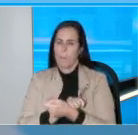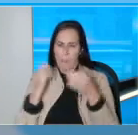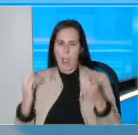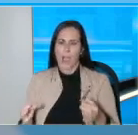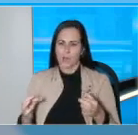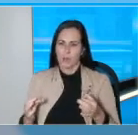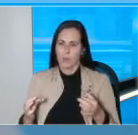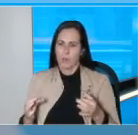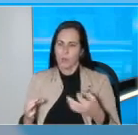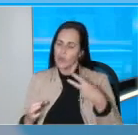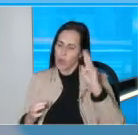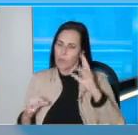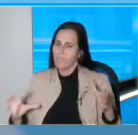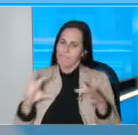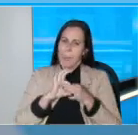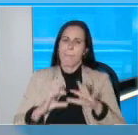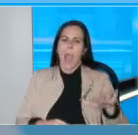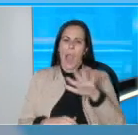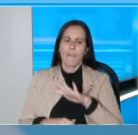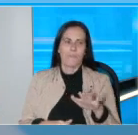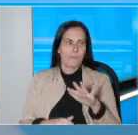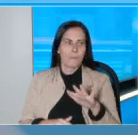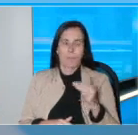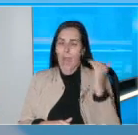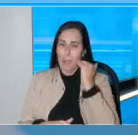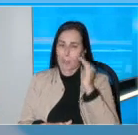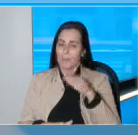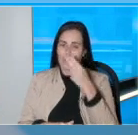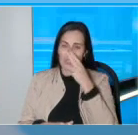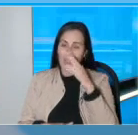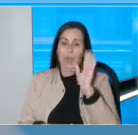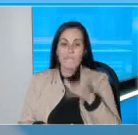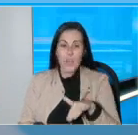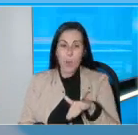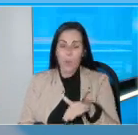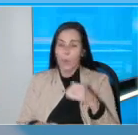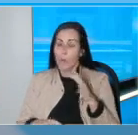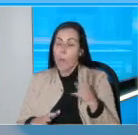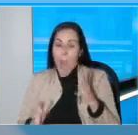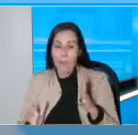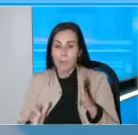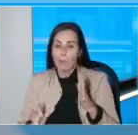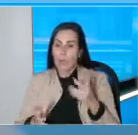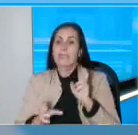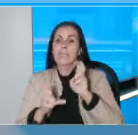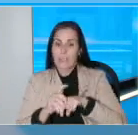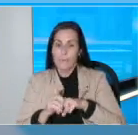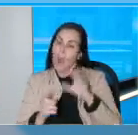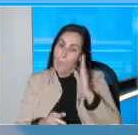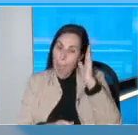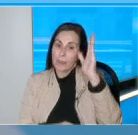מעלות, להתקרב יותר למערב, לארצות הברית, ולנסות אפילו לקדם אפשרות של הצטרפות